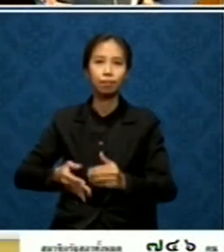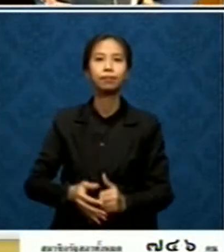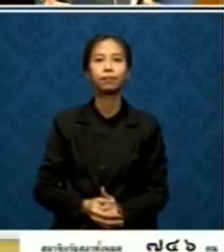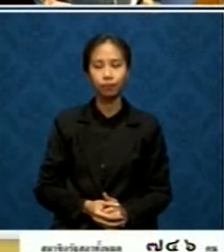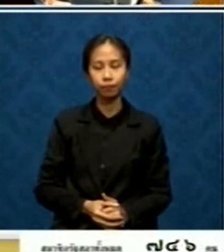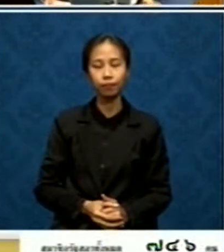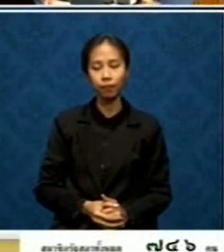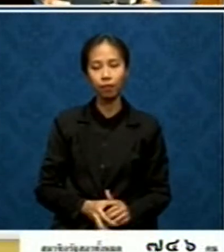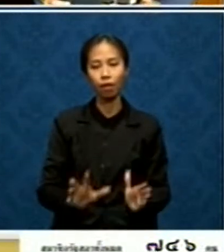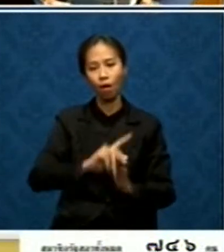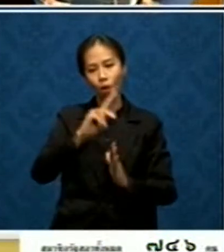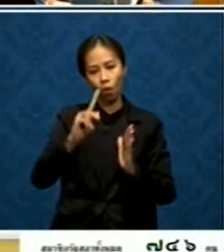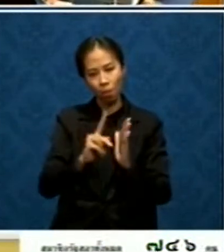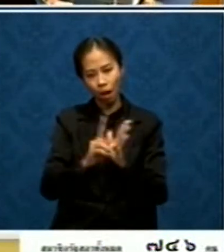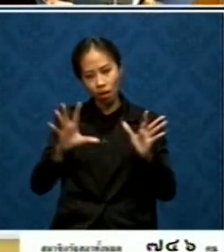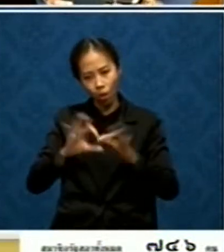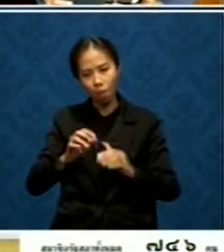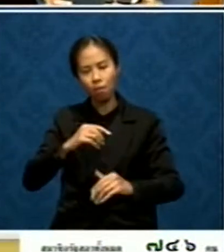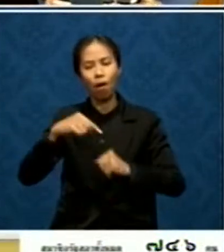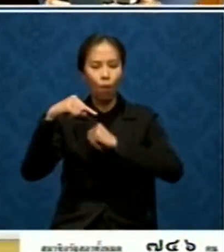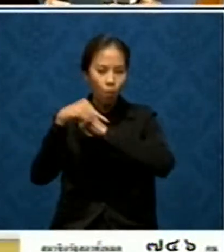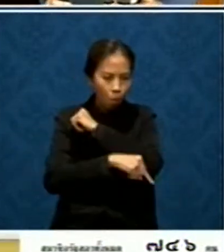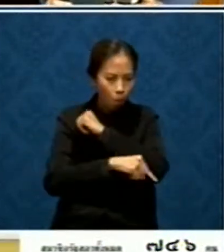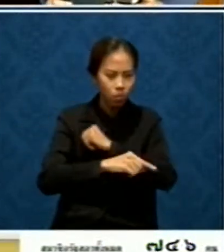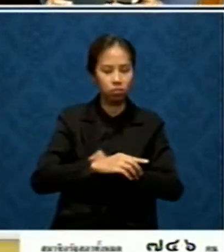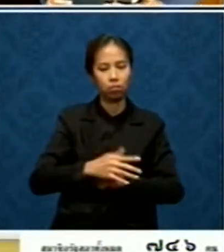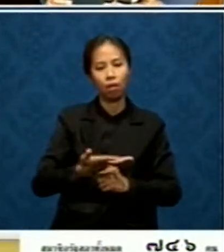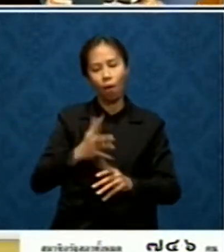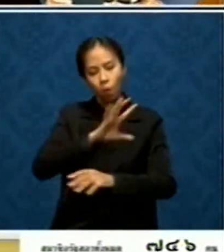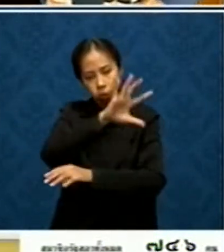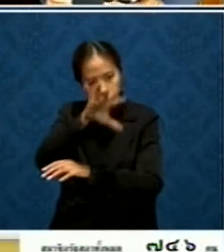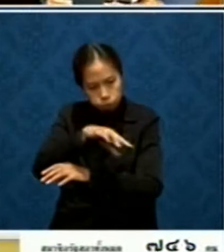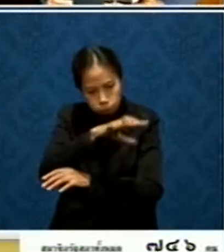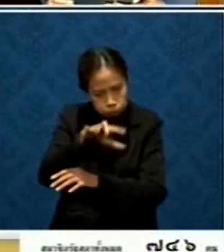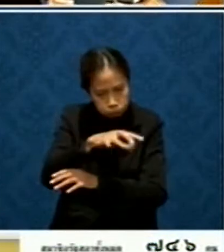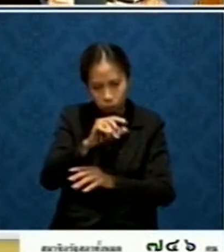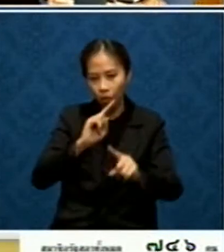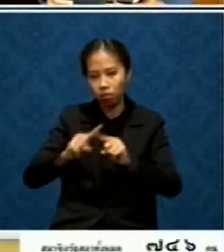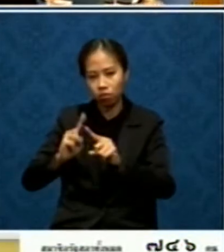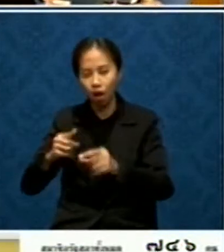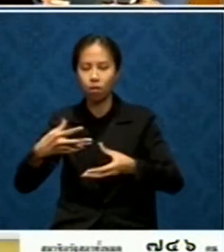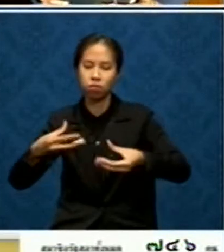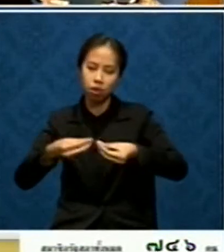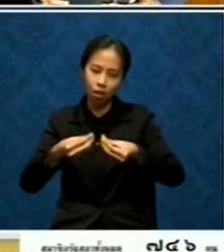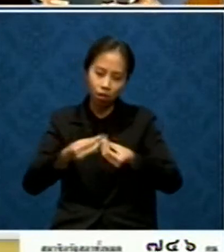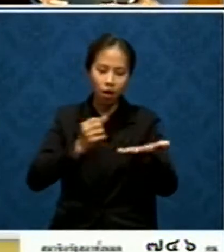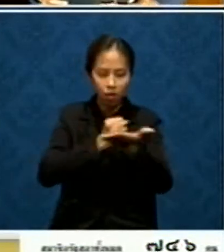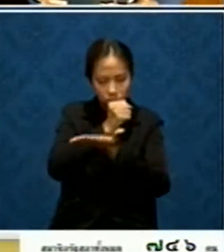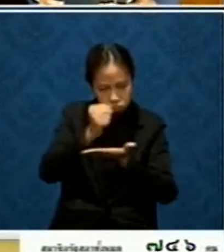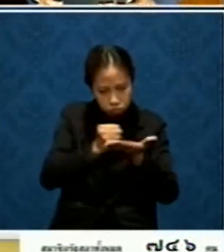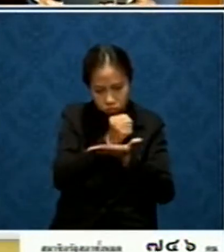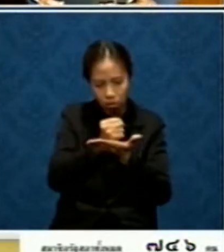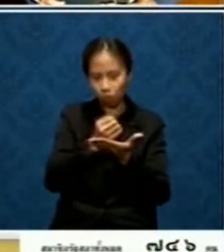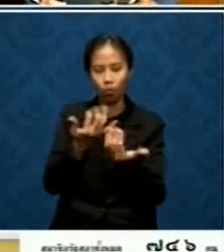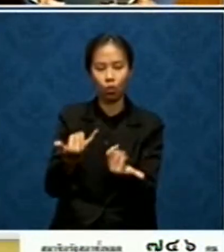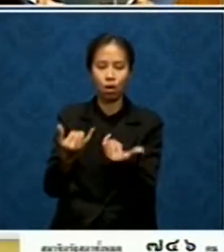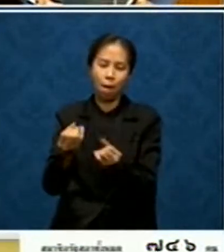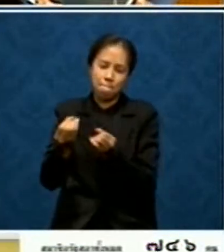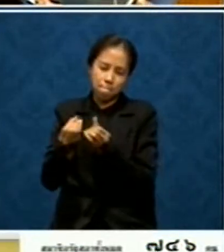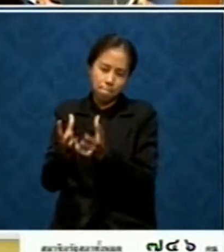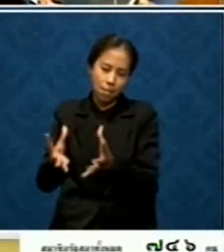กฎหมายการทุจริตคอร์รัปชันสินบนอาชญากรรมการหลอกลวงช่อฉนการพนันและยาเสพติดที่ทวีความรุน